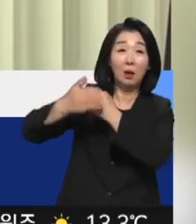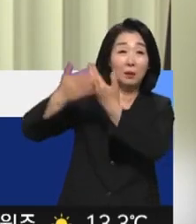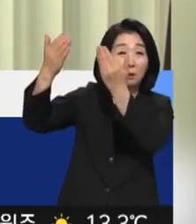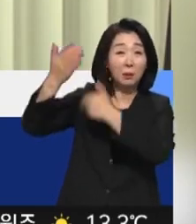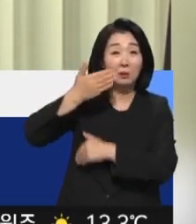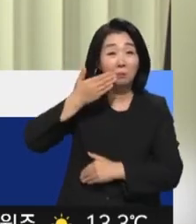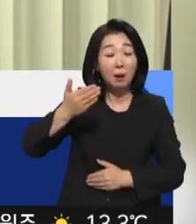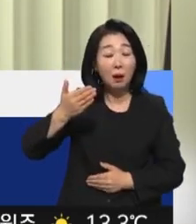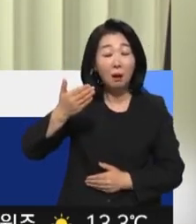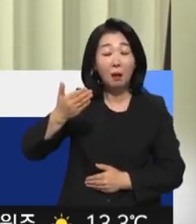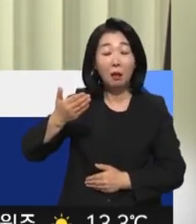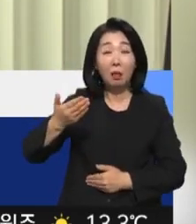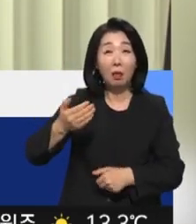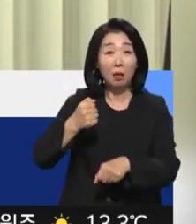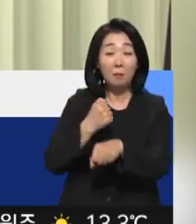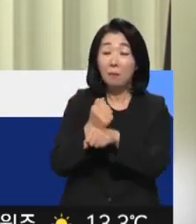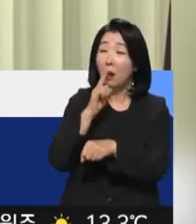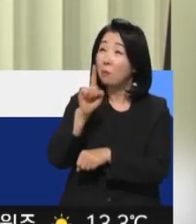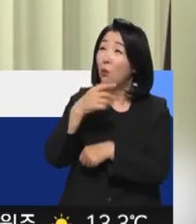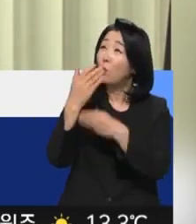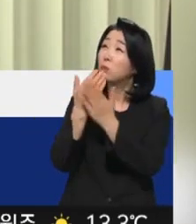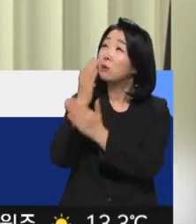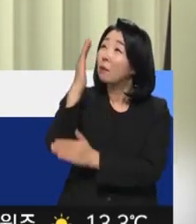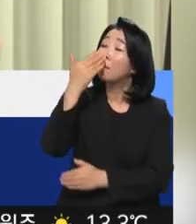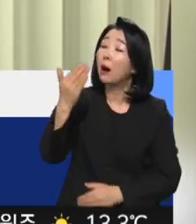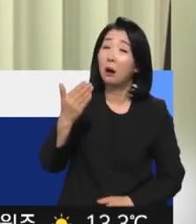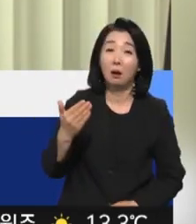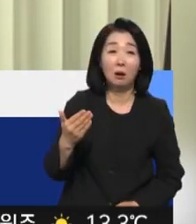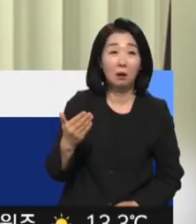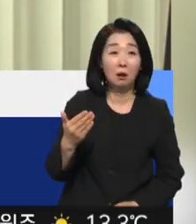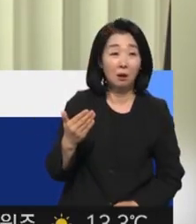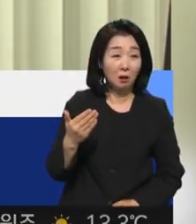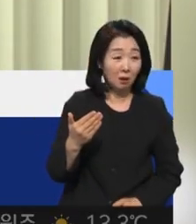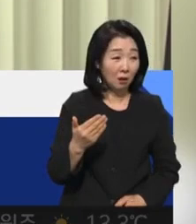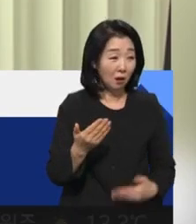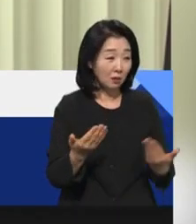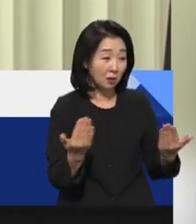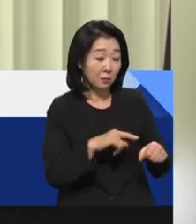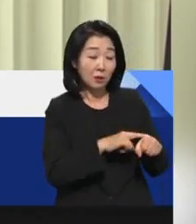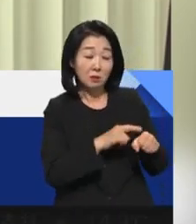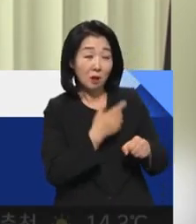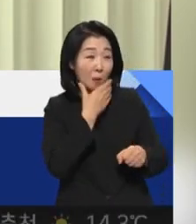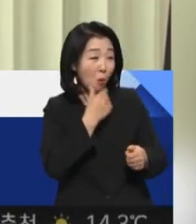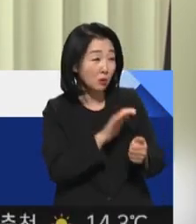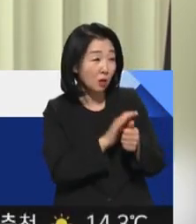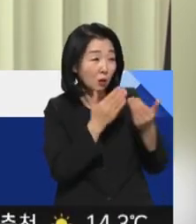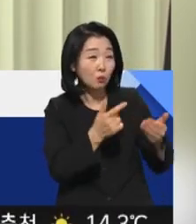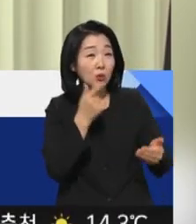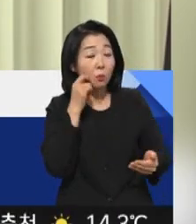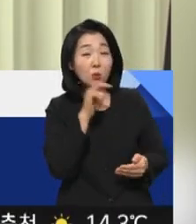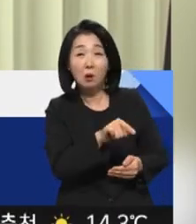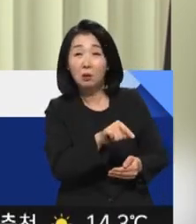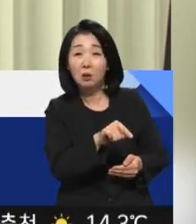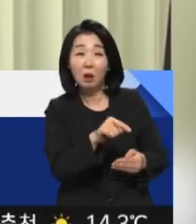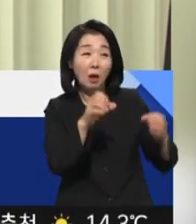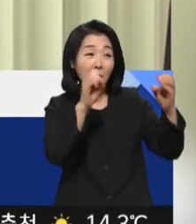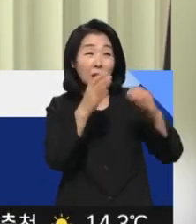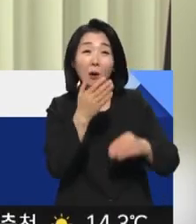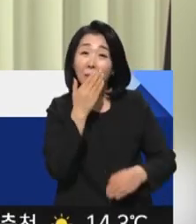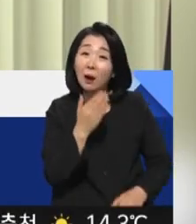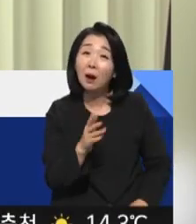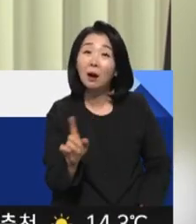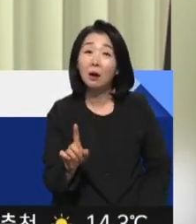받고 할 얘기 다 해요. 네. 그다음에 봉급, 근데 취약계층에 있는 노동자에 대해서 과연 한 번이라도 대화를